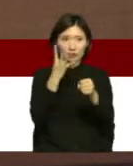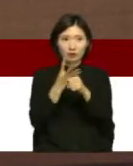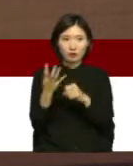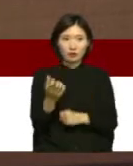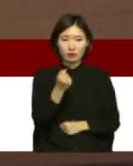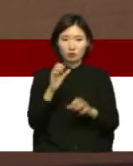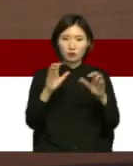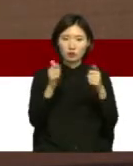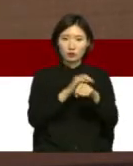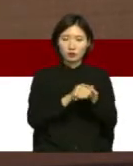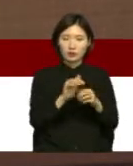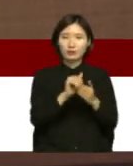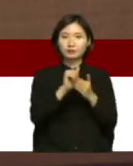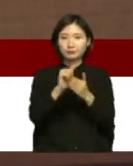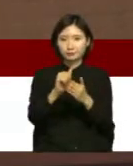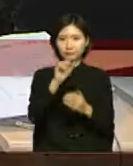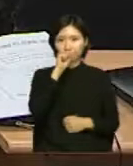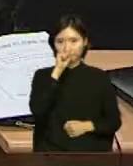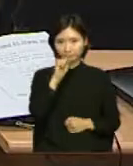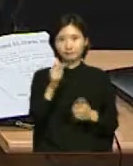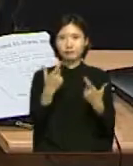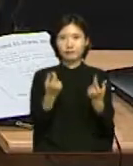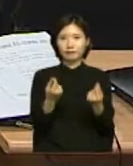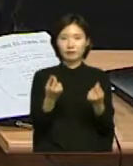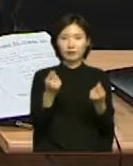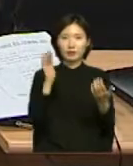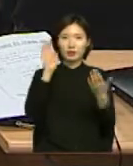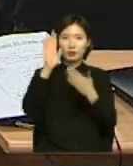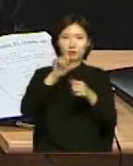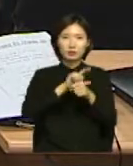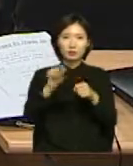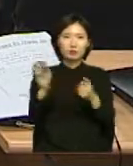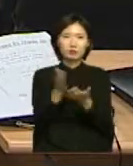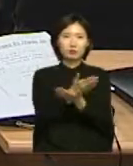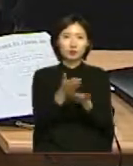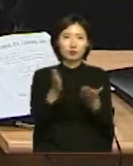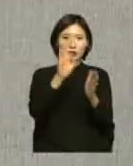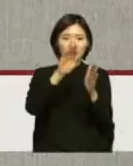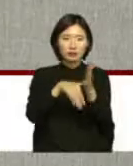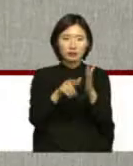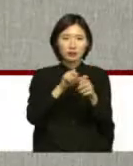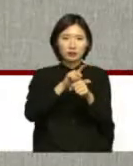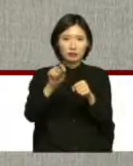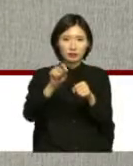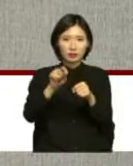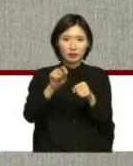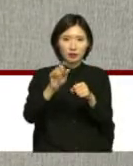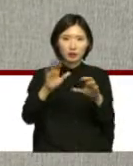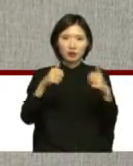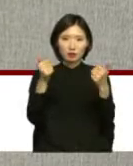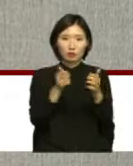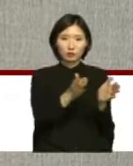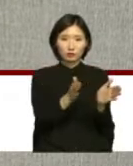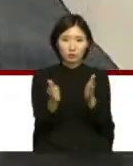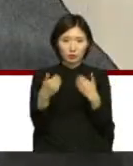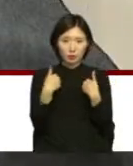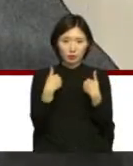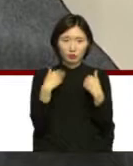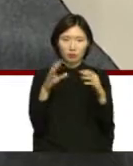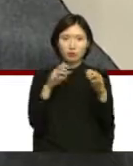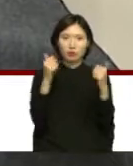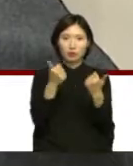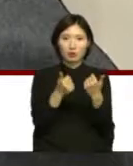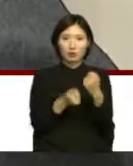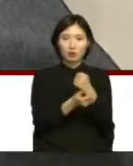이 의회를 좀 이끌어갔으면 좋겠습니다. 아울러 앞으로의 지방분권 시대는 지방의회에서 준비돼야 하는 만큼 의회